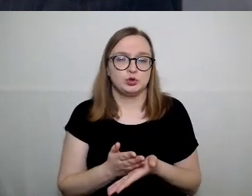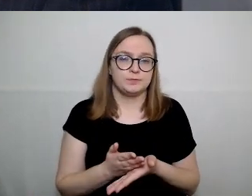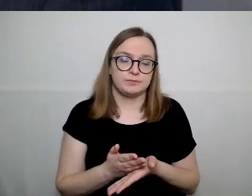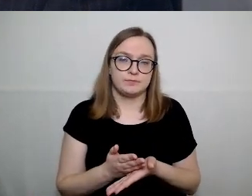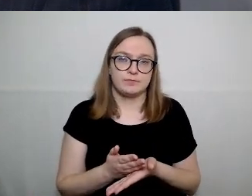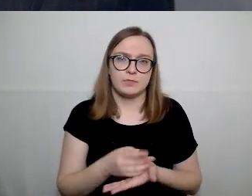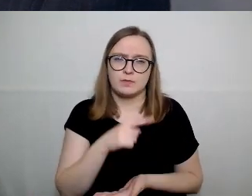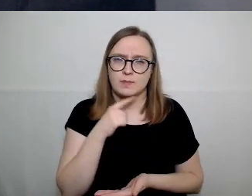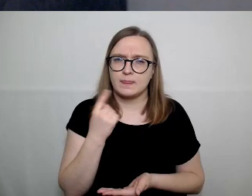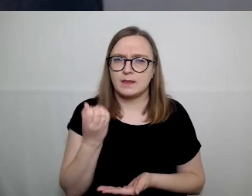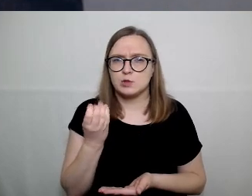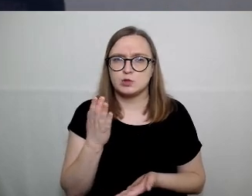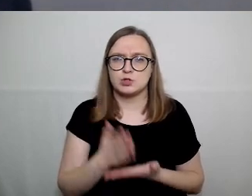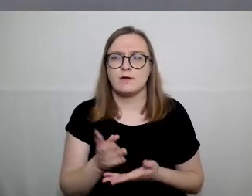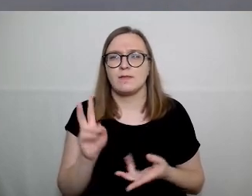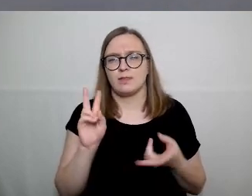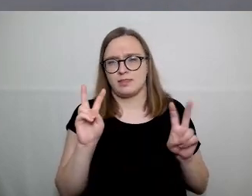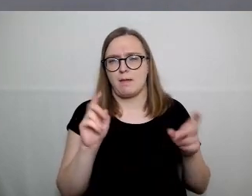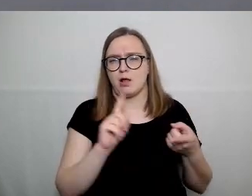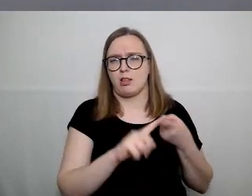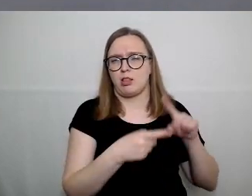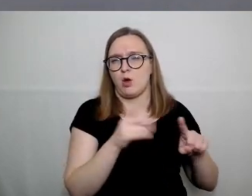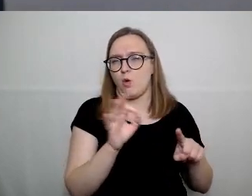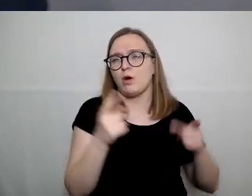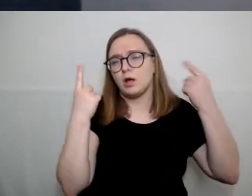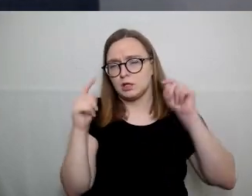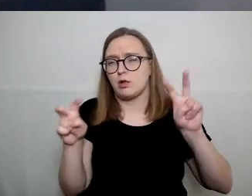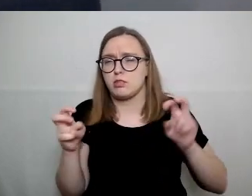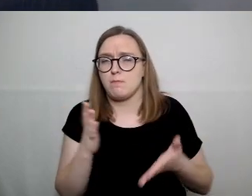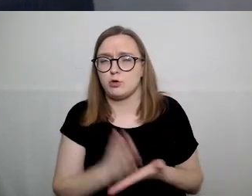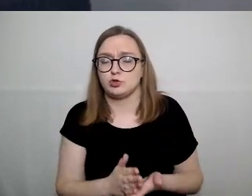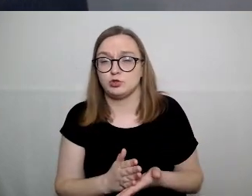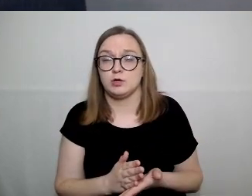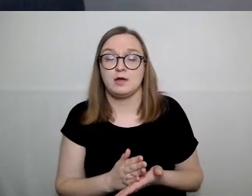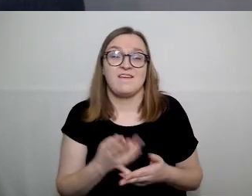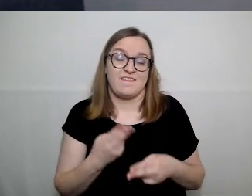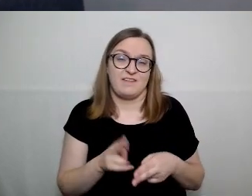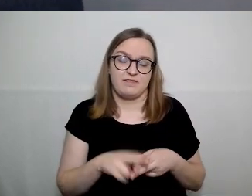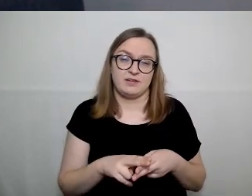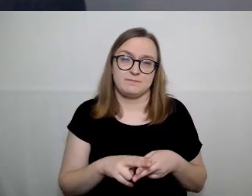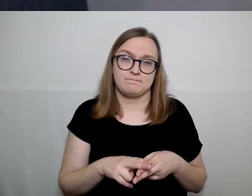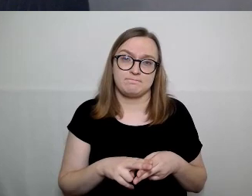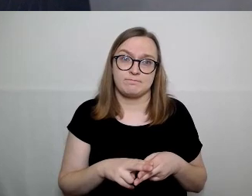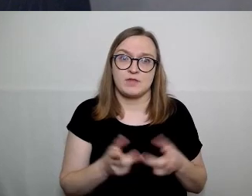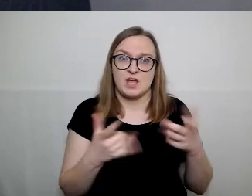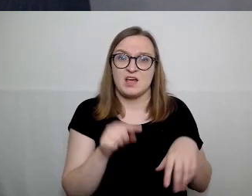daugiau su nepotizmu susijusiu irgi yra klausimų, kur savivaldybė